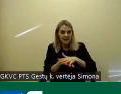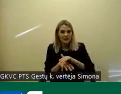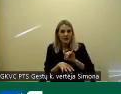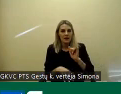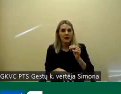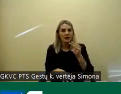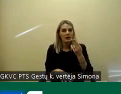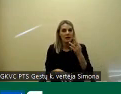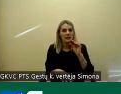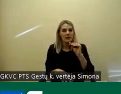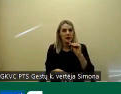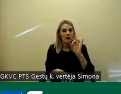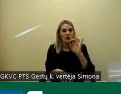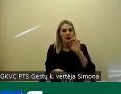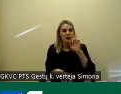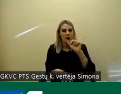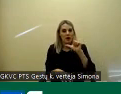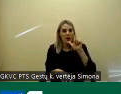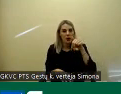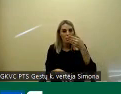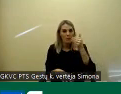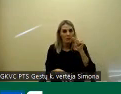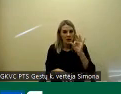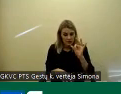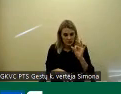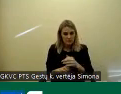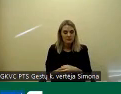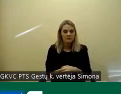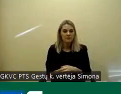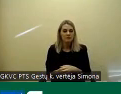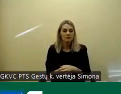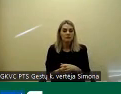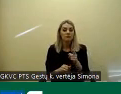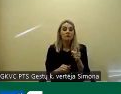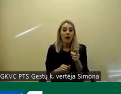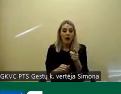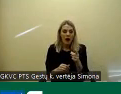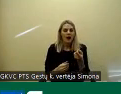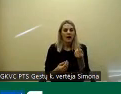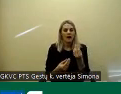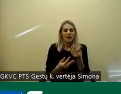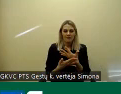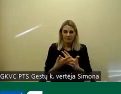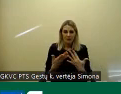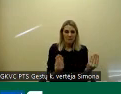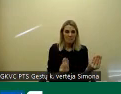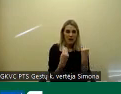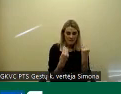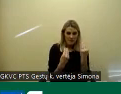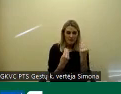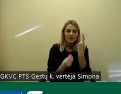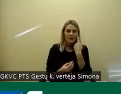kai mes iš tikrųjų stiprinam įvairių dalykų tarpusavio ryšį, siekiant mokiniui